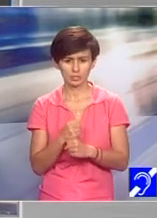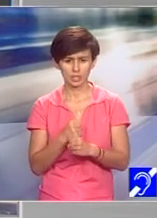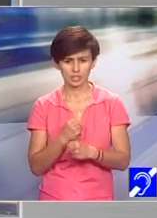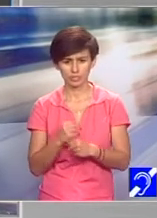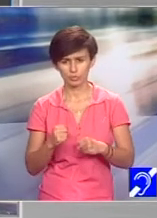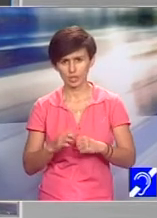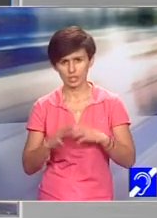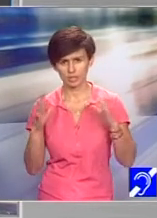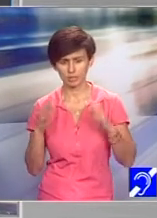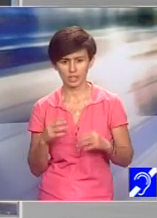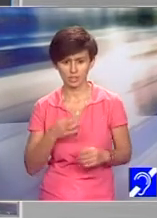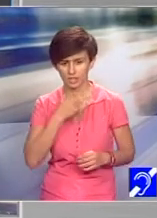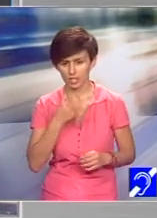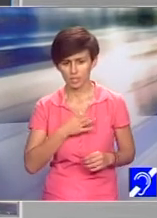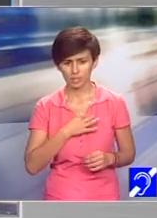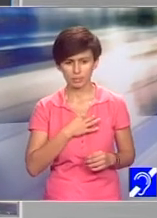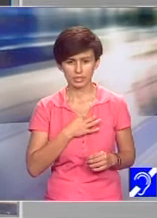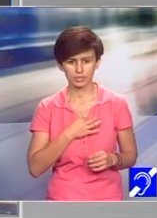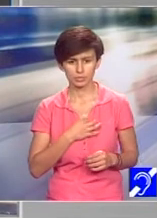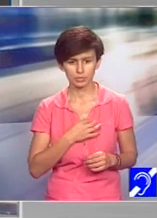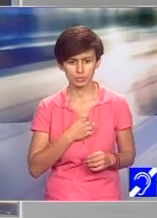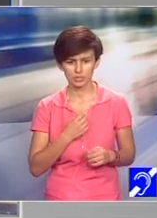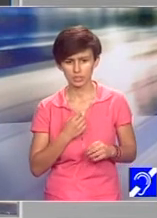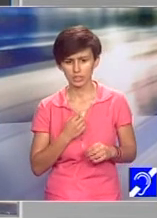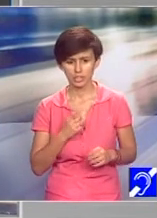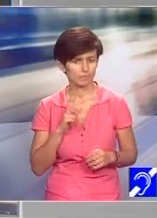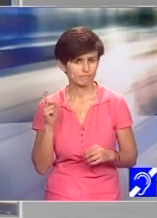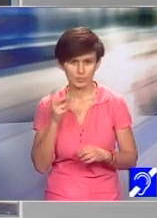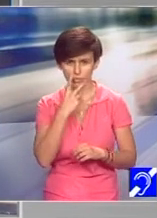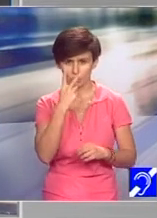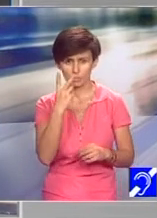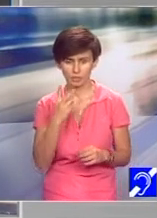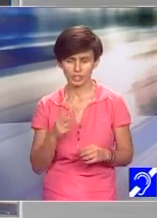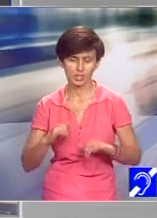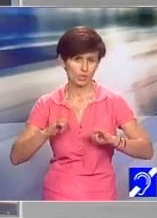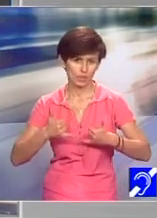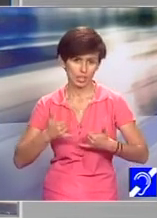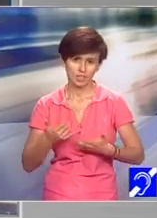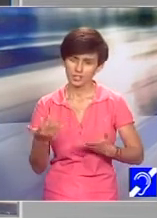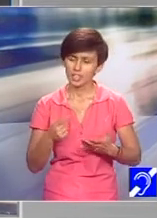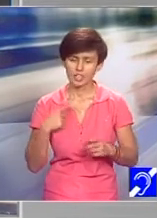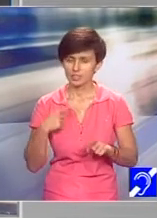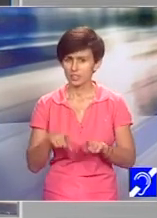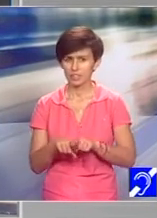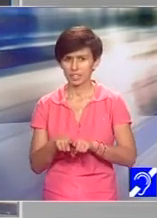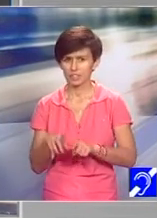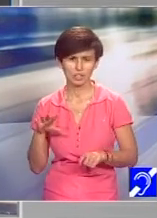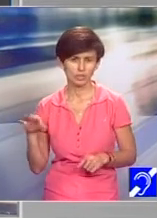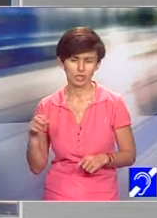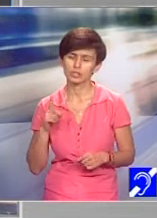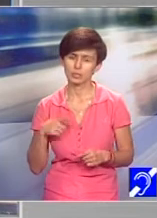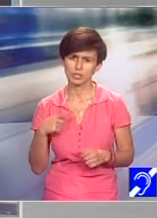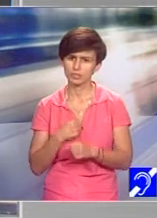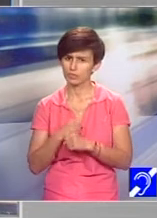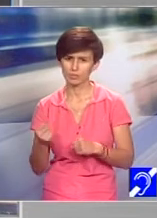vei întâlni un caz, o colică renală să doară la fel. Ce înseamnă asta? Un caz nu seamănă cu altul. Trebuie să fii foarte bine pregătit